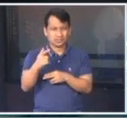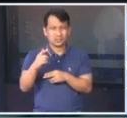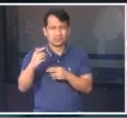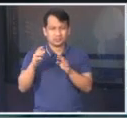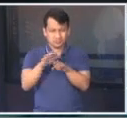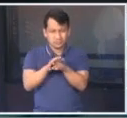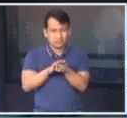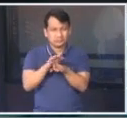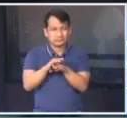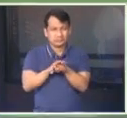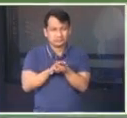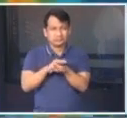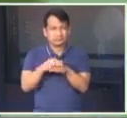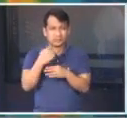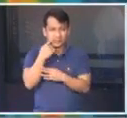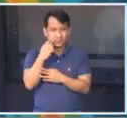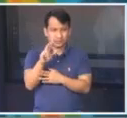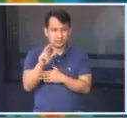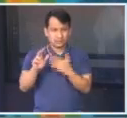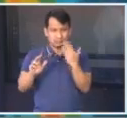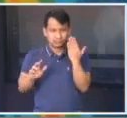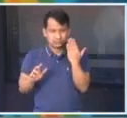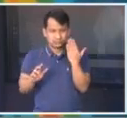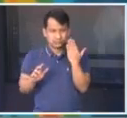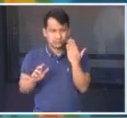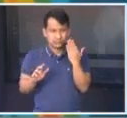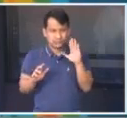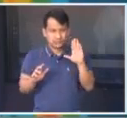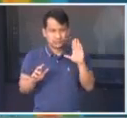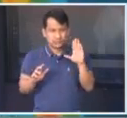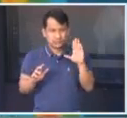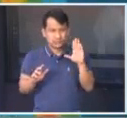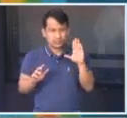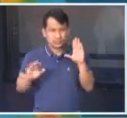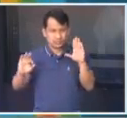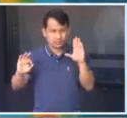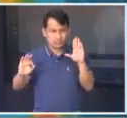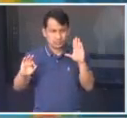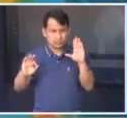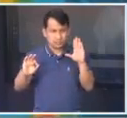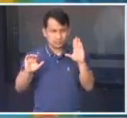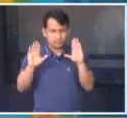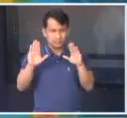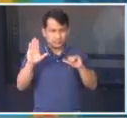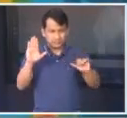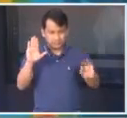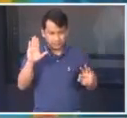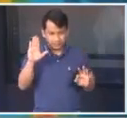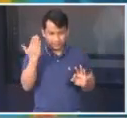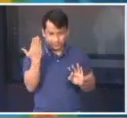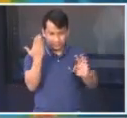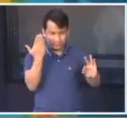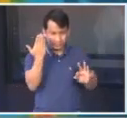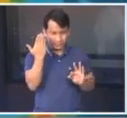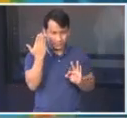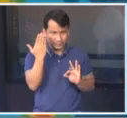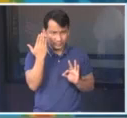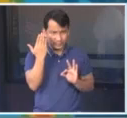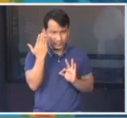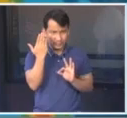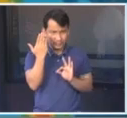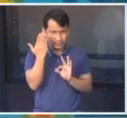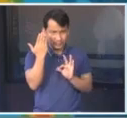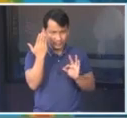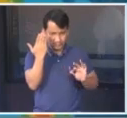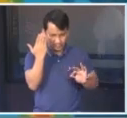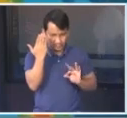nagbabanta sa Mindanao. Kaninang alas 3 ng madaling araw, namataan ng pag-asa ang sentro ng bagyong Auring sa layong 715